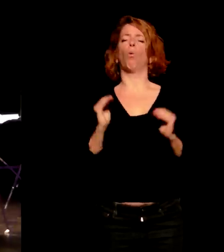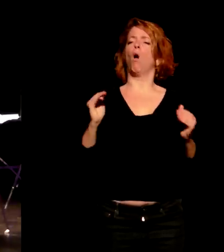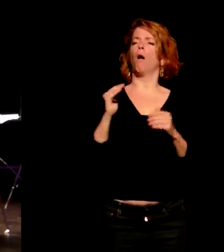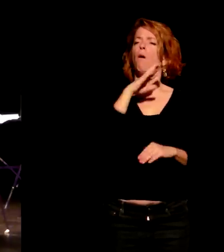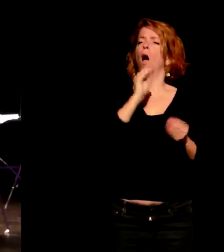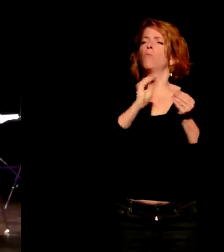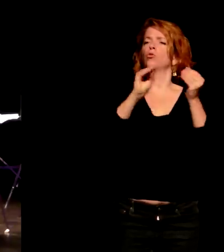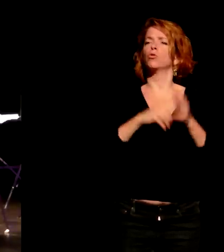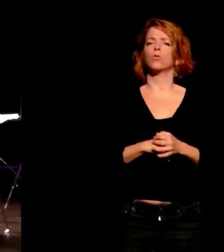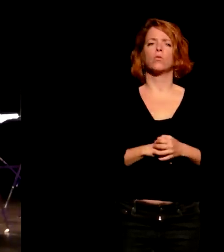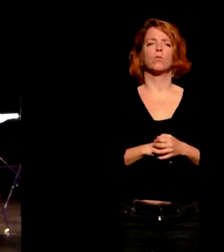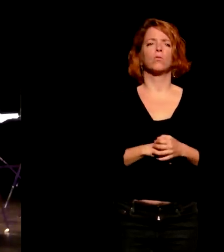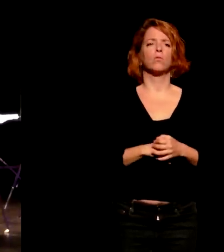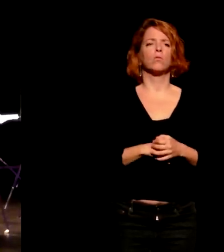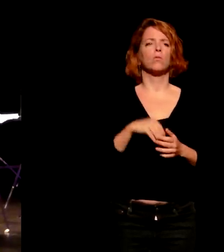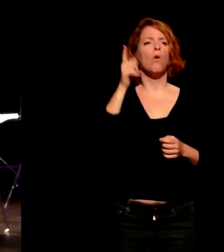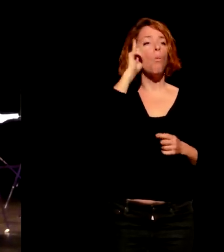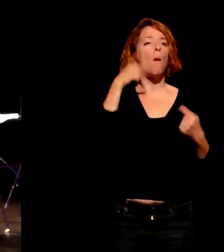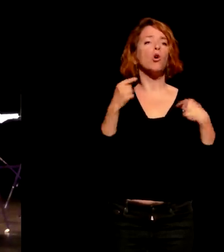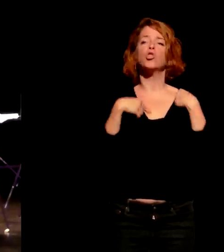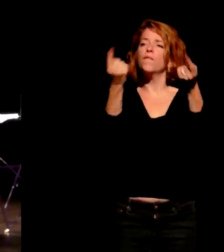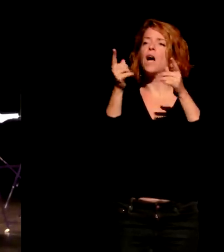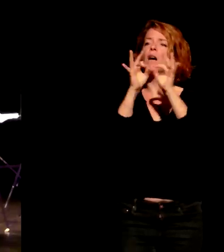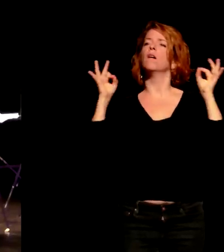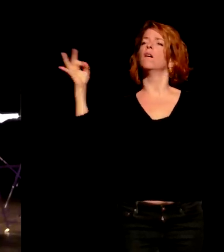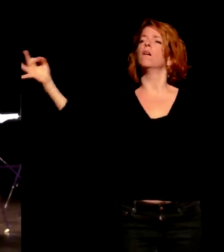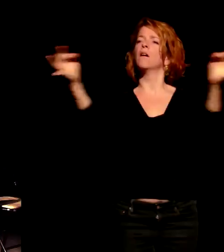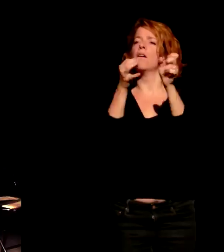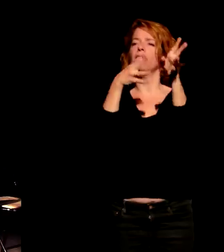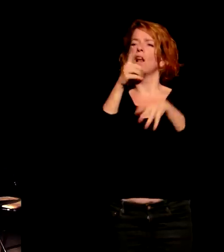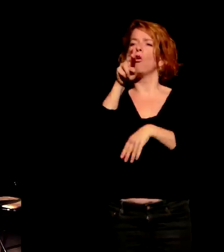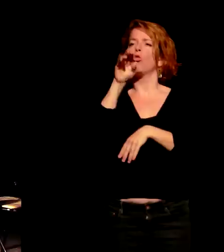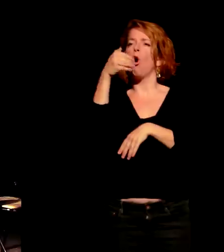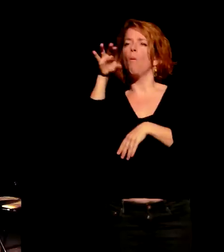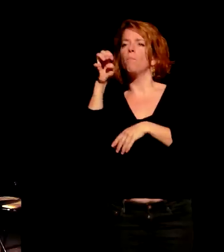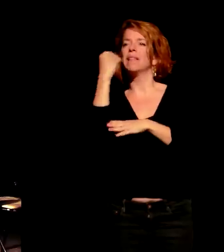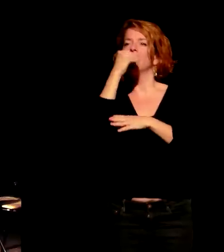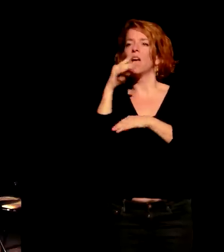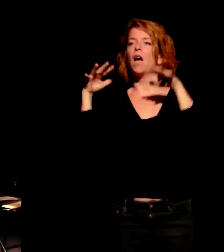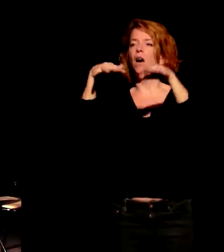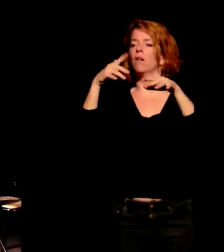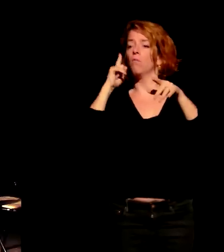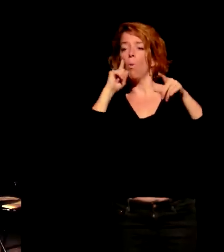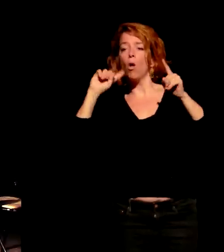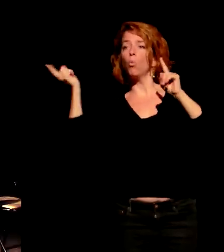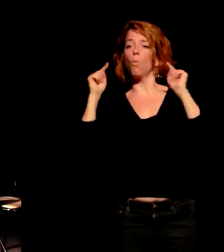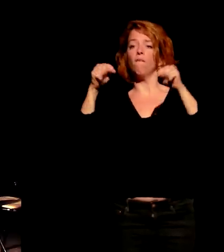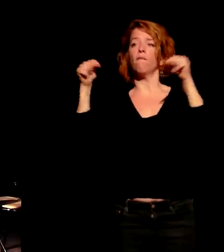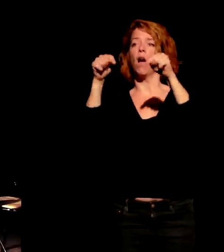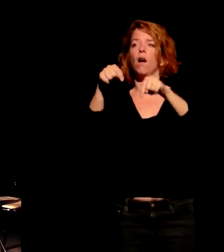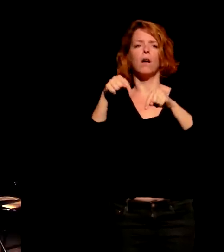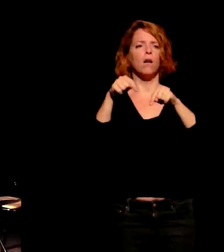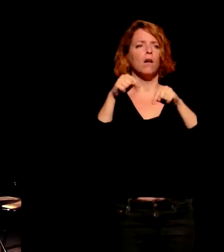Et pourquoi que j'irais pointer au vélodrome d'hiver, hein. Et mon Dieu, mais qu'est-ce que c'est que ces wagons sans banquette?